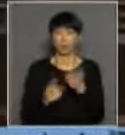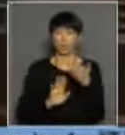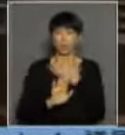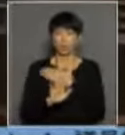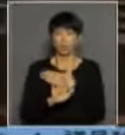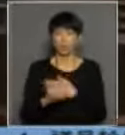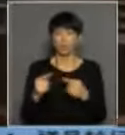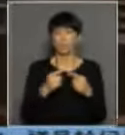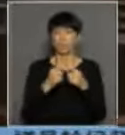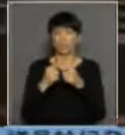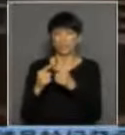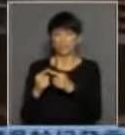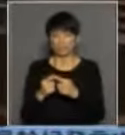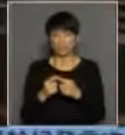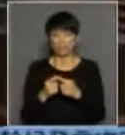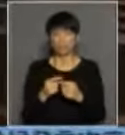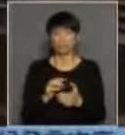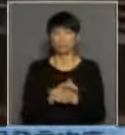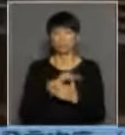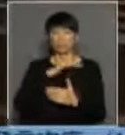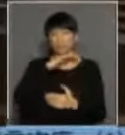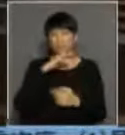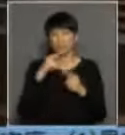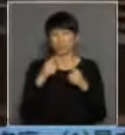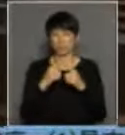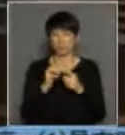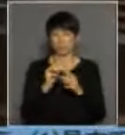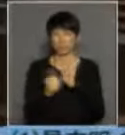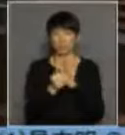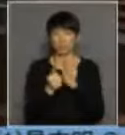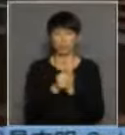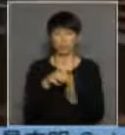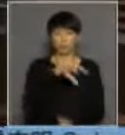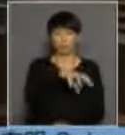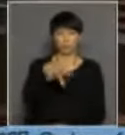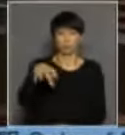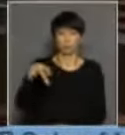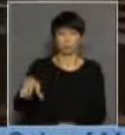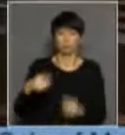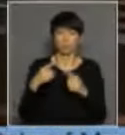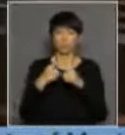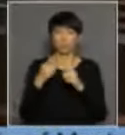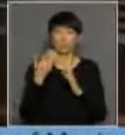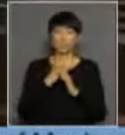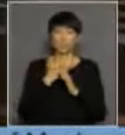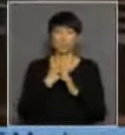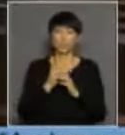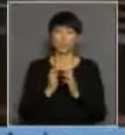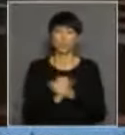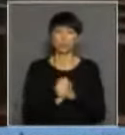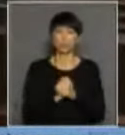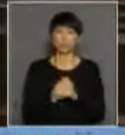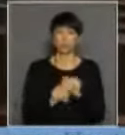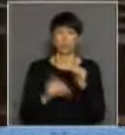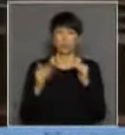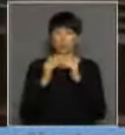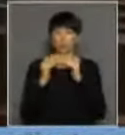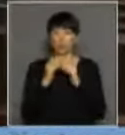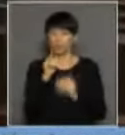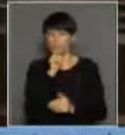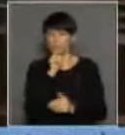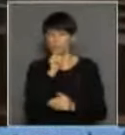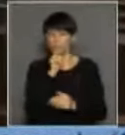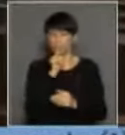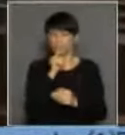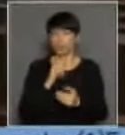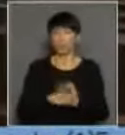我哋嘅答案嘅人，冇幫到各區嘅市民，特別一啲嘅家庭主婦又好，一啲嘅 業